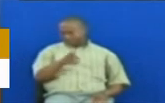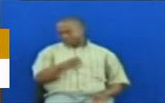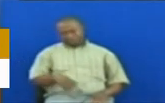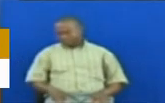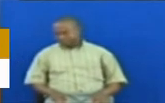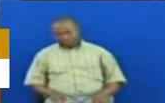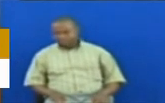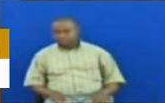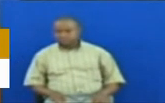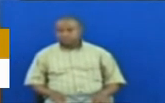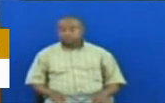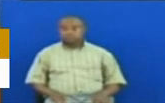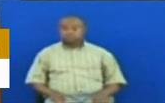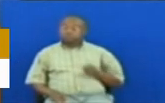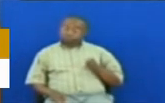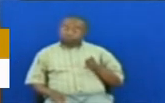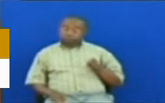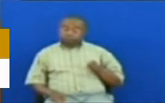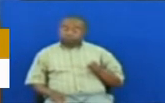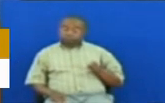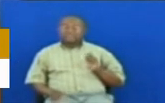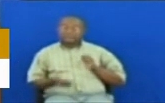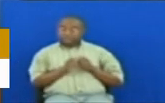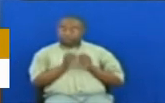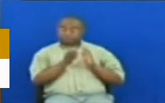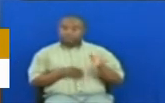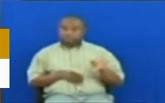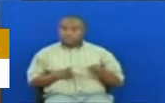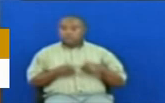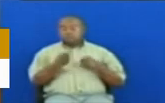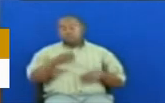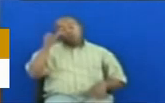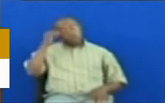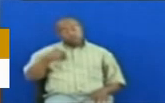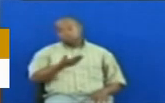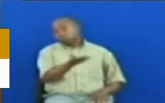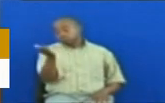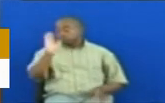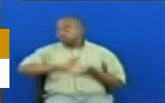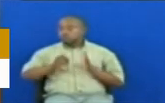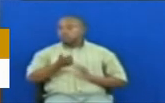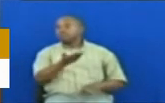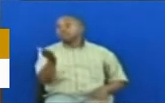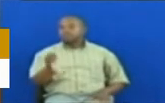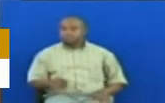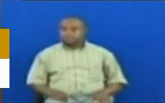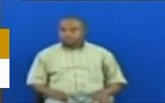kweli hiki kitu ni hivyo. Lakini washauri wenzangu, hebu tukubali, kwa sababu